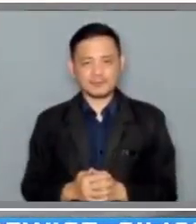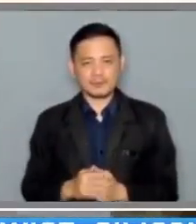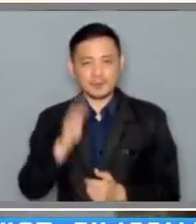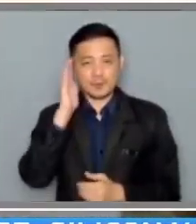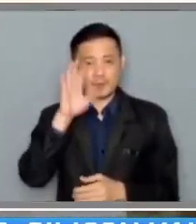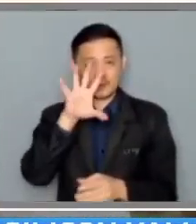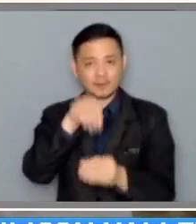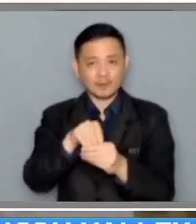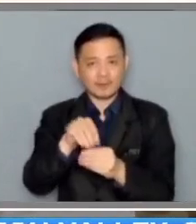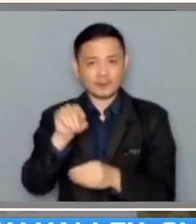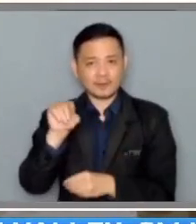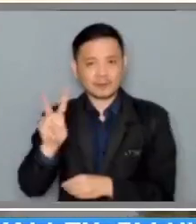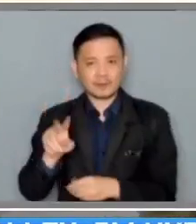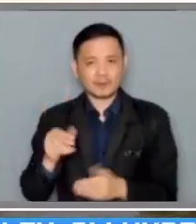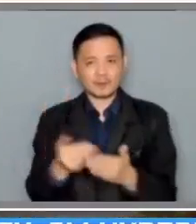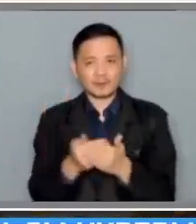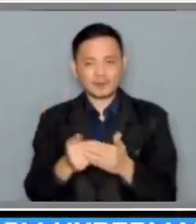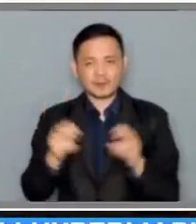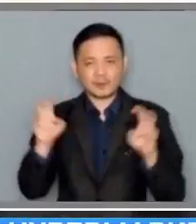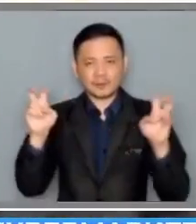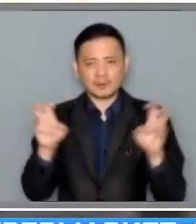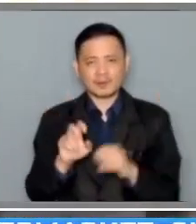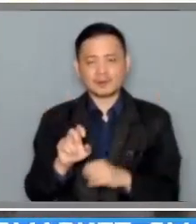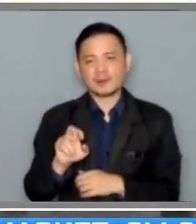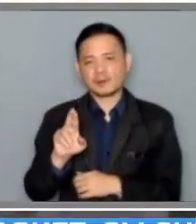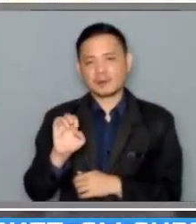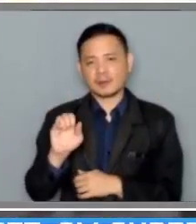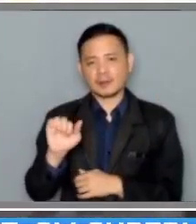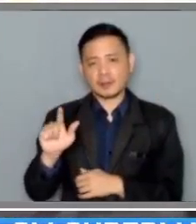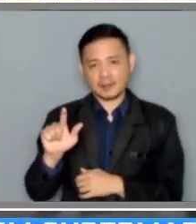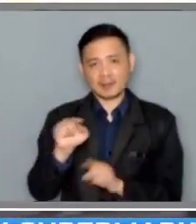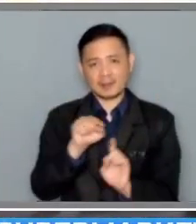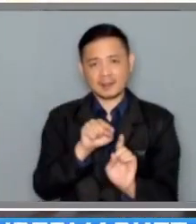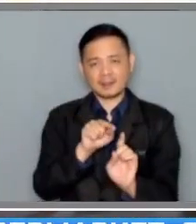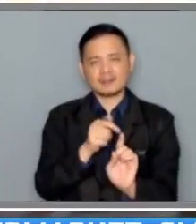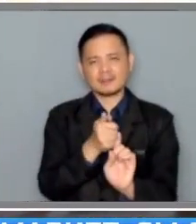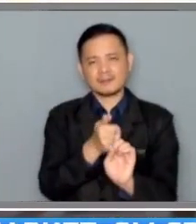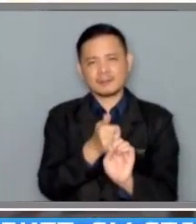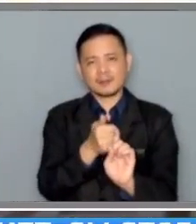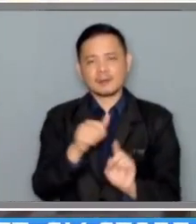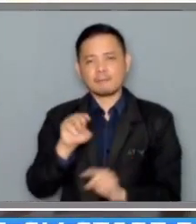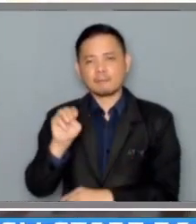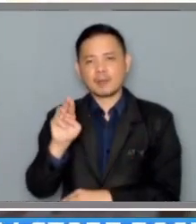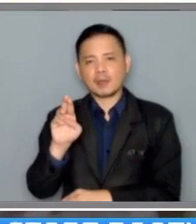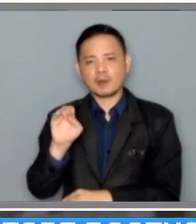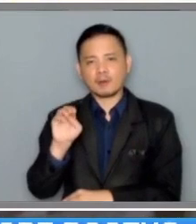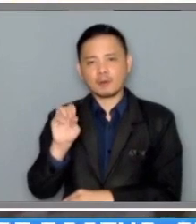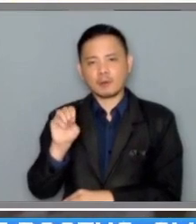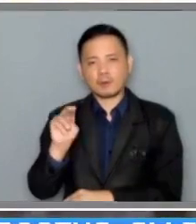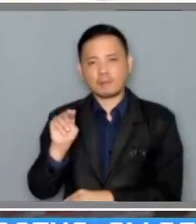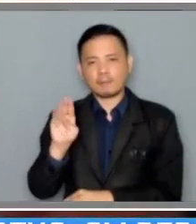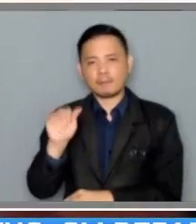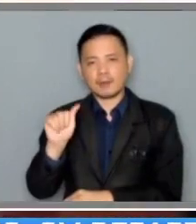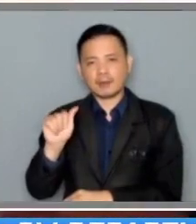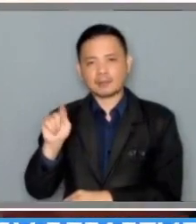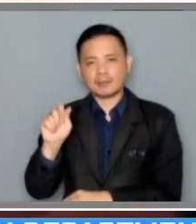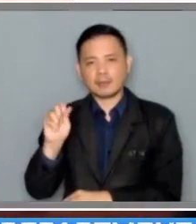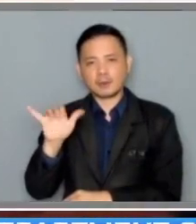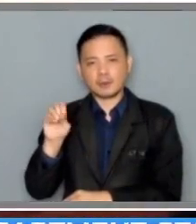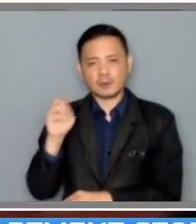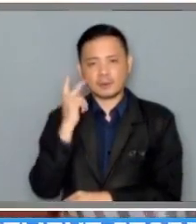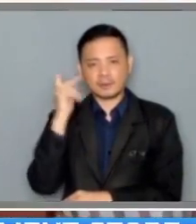episode ng Regal Studio Presents na pinamagatang Meron Bang Tayo? Ipalalabas ito sa Kapuso Network this coming